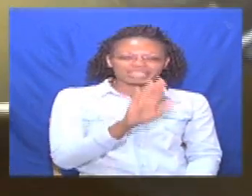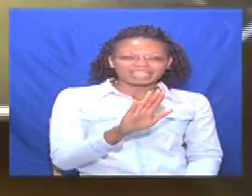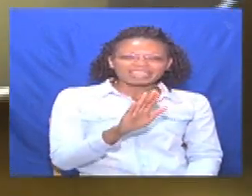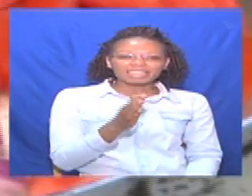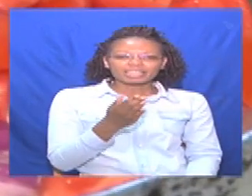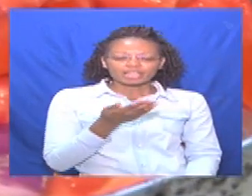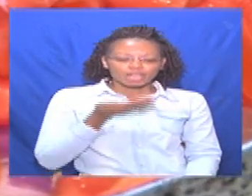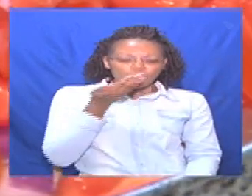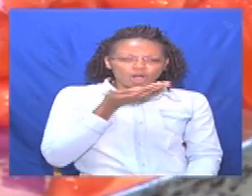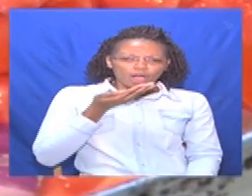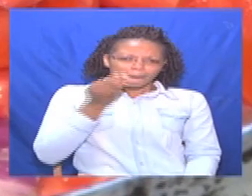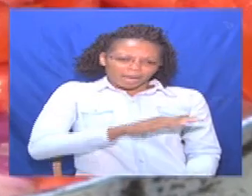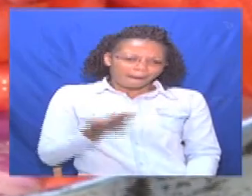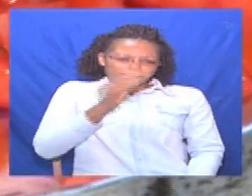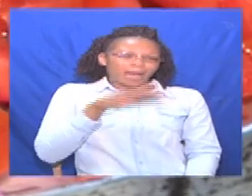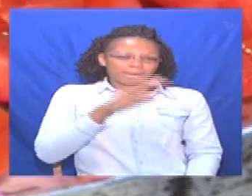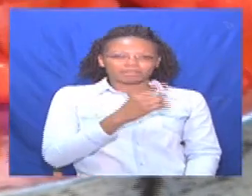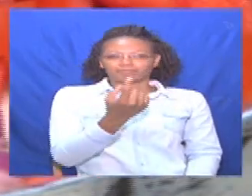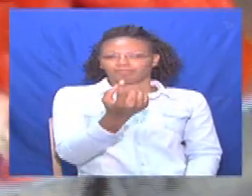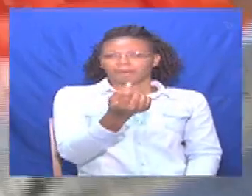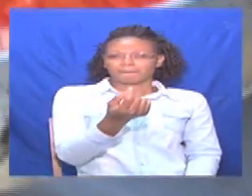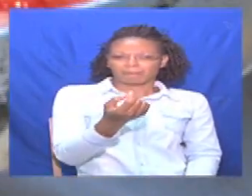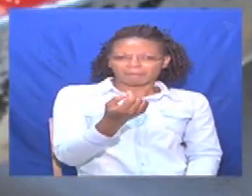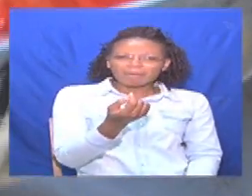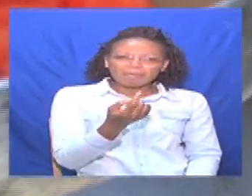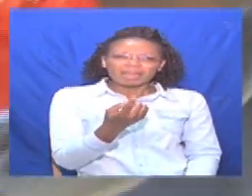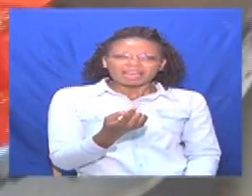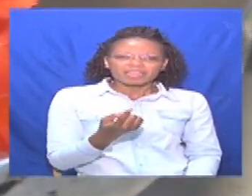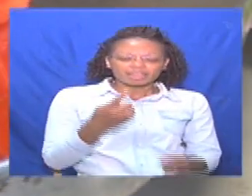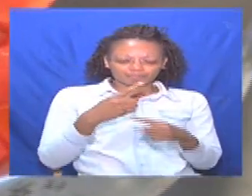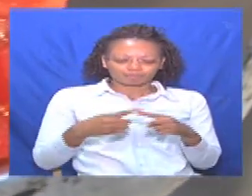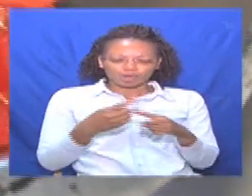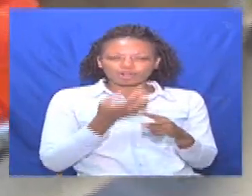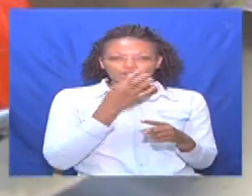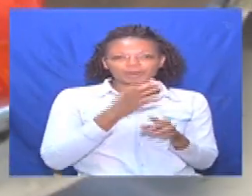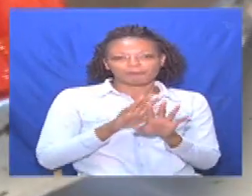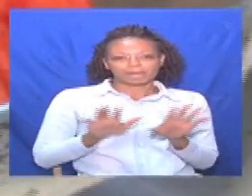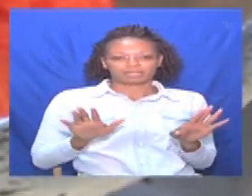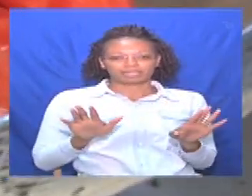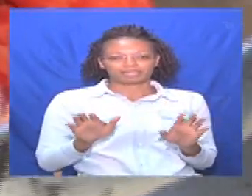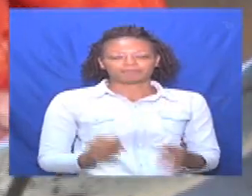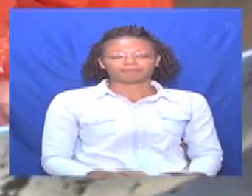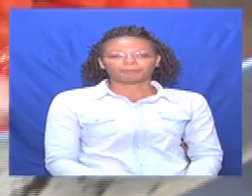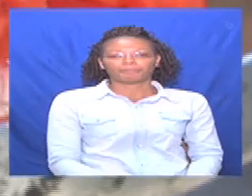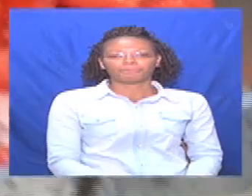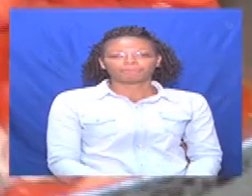kinahitaji mafuta kidogo mno na usitie vipochopocho vingi. Maybe a bit more.